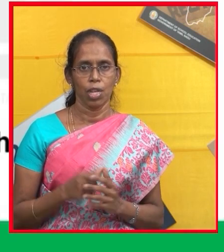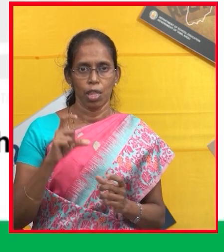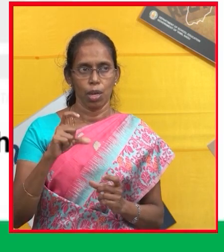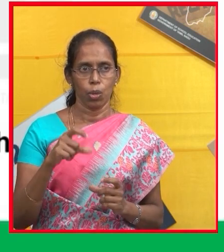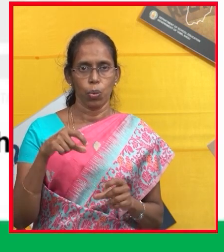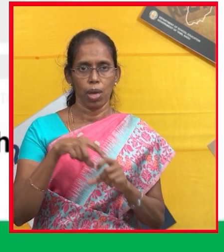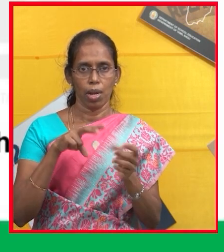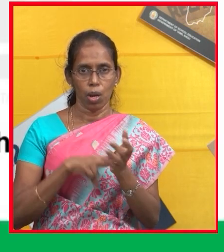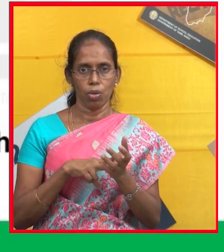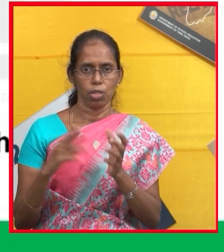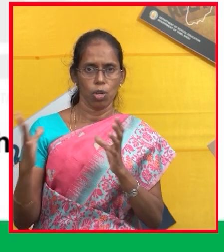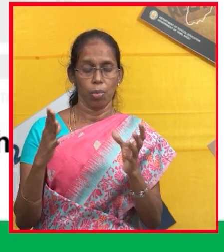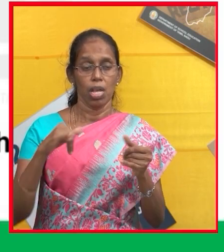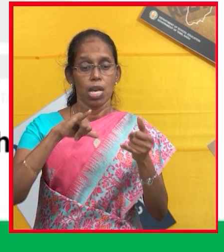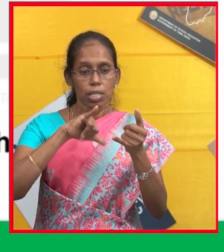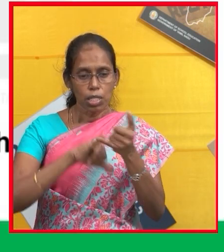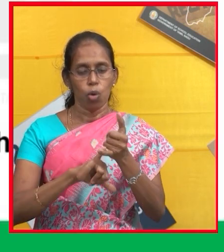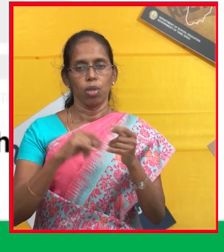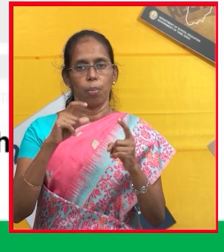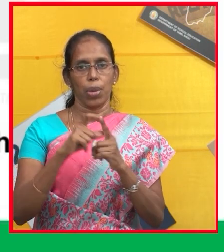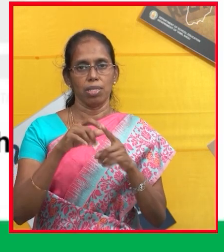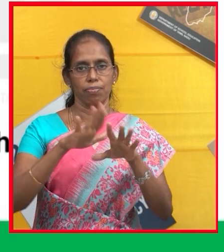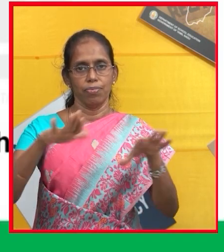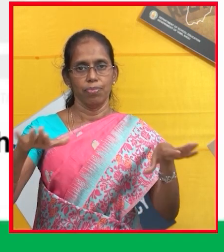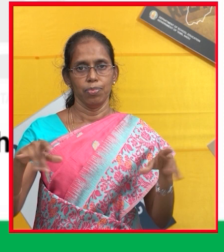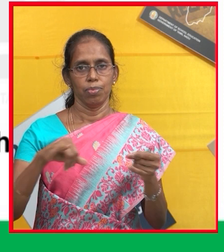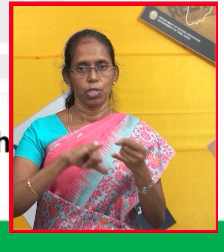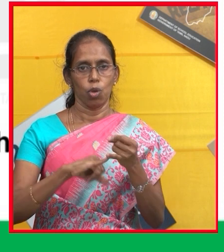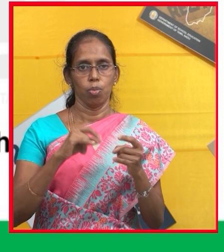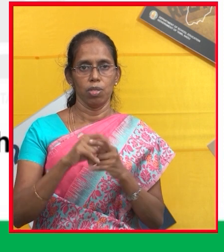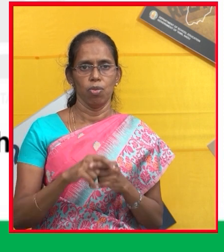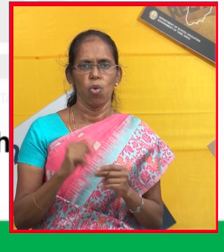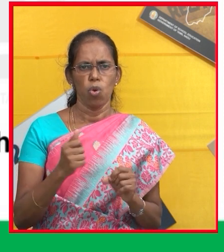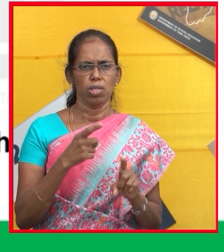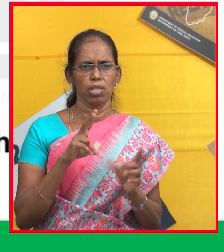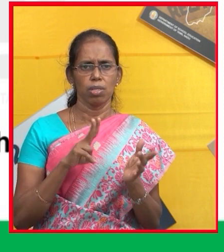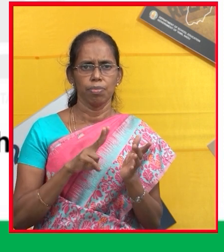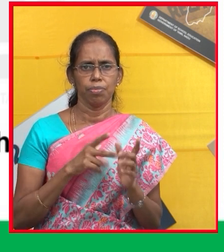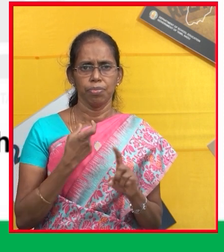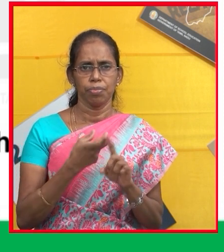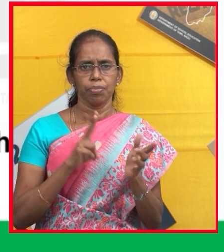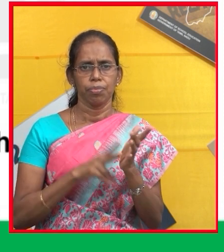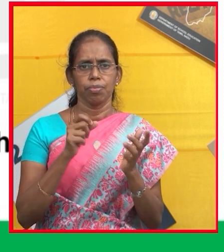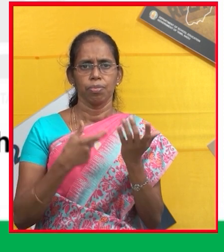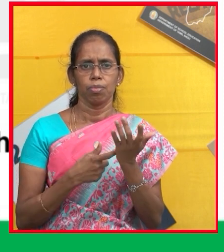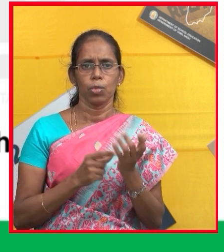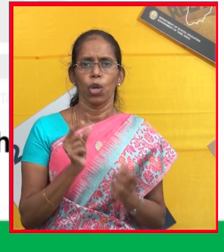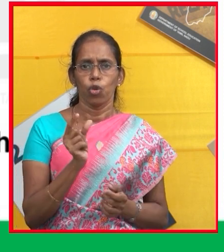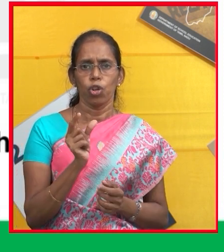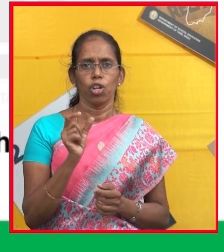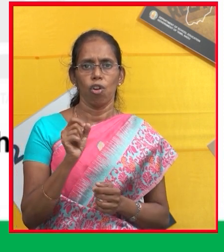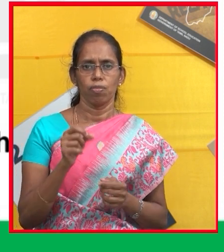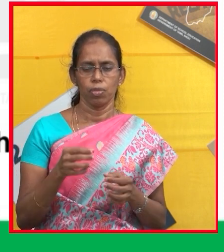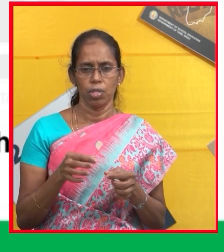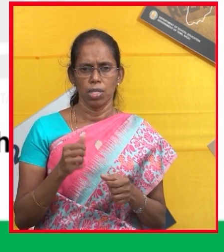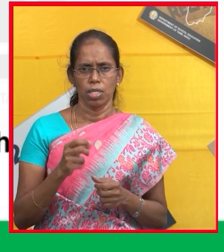க்ரூ என்கவுண்டர்ட் எ ஸ்டார்ம் இன் த சவுத் பசிபிக். வாட் இஸ் எ நாட்? எ நாட் இஸ் எ யூனிட் ஆஃப் ஸ்பீட் ஈக்குவல்